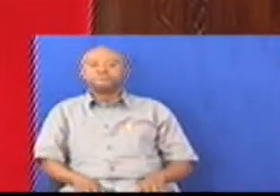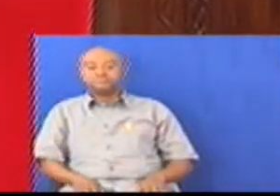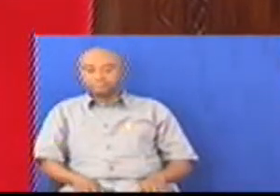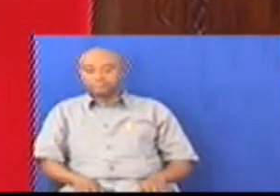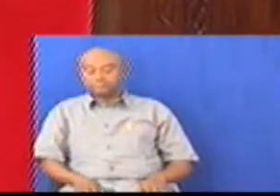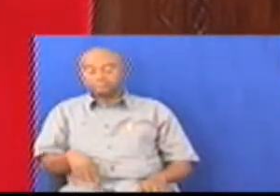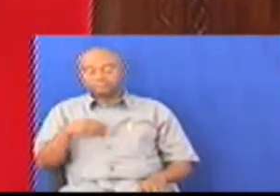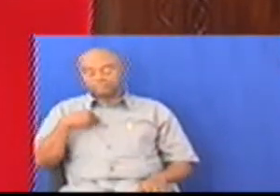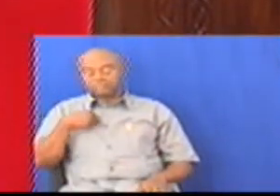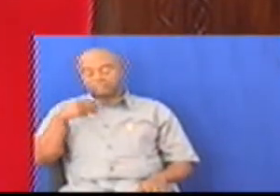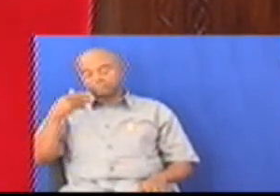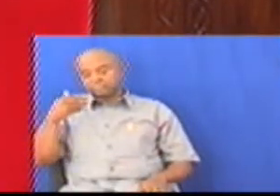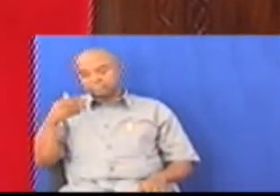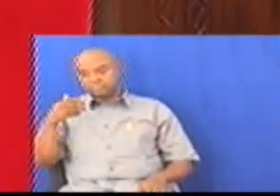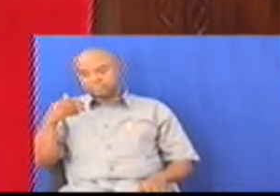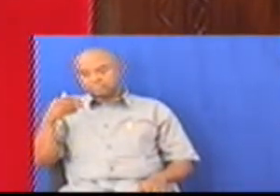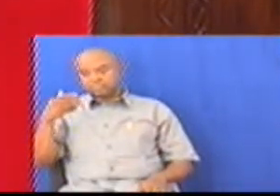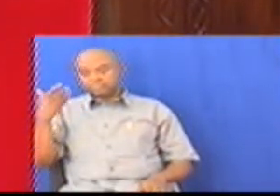Maoni mahususi